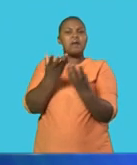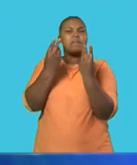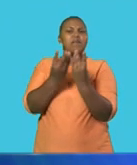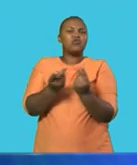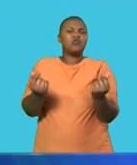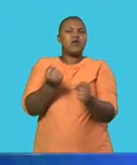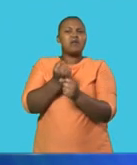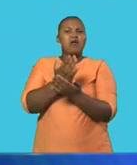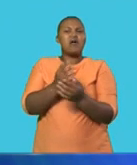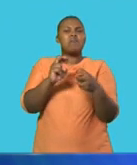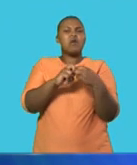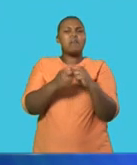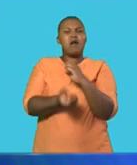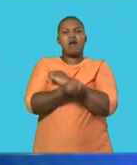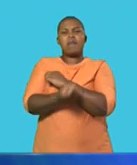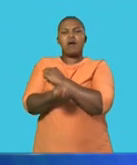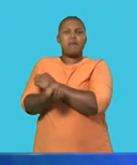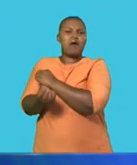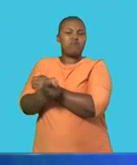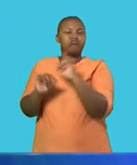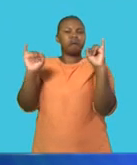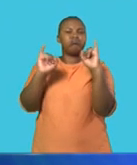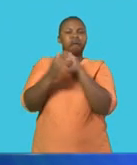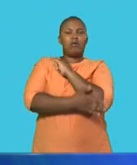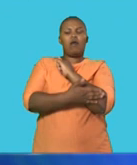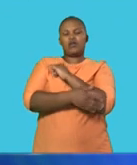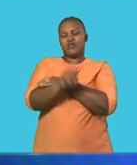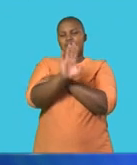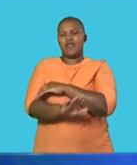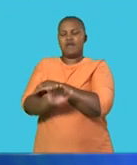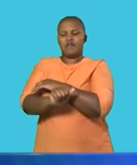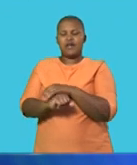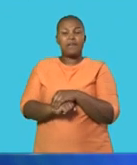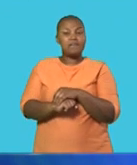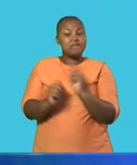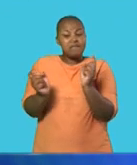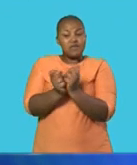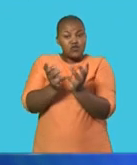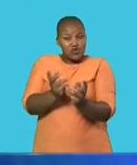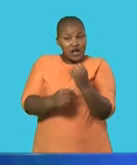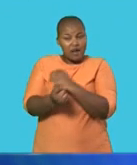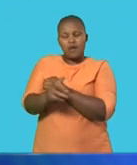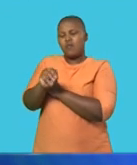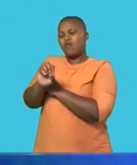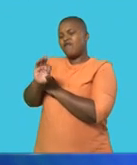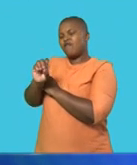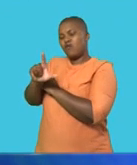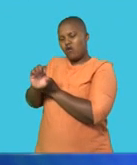ho ata ha diketsahalo tsa botlokotsebe setjhabeng. Kopano ena e phethetswe motsaneng wa Mofula pejana